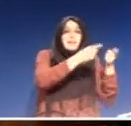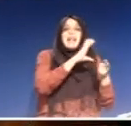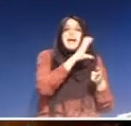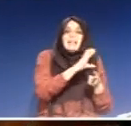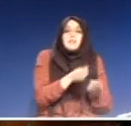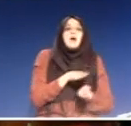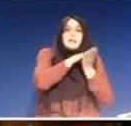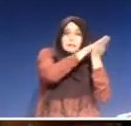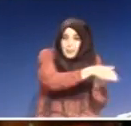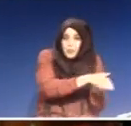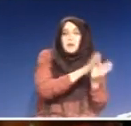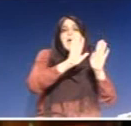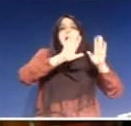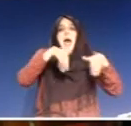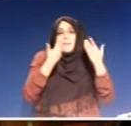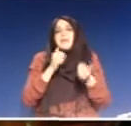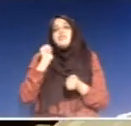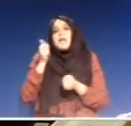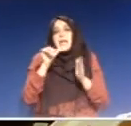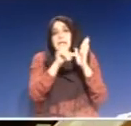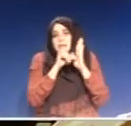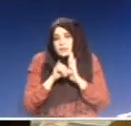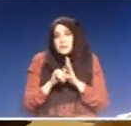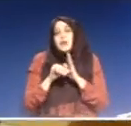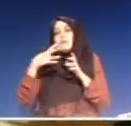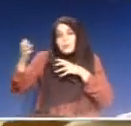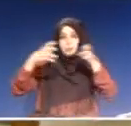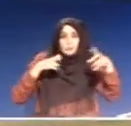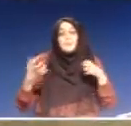هما يبوغون بخوندر كل واحد لابار تاعو.